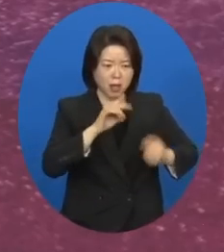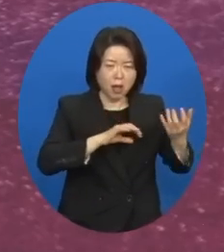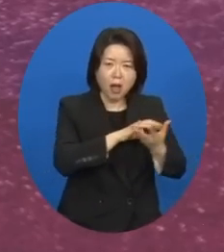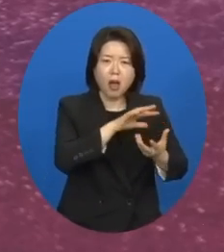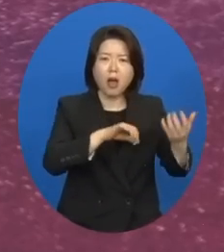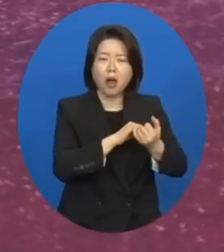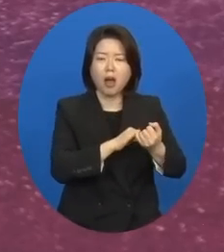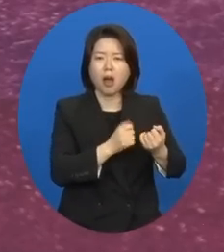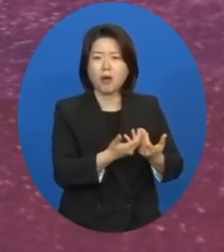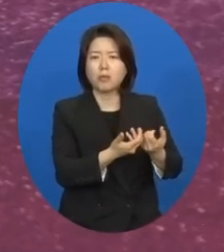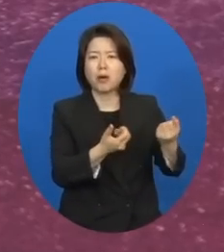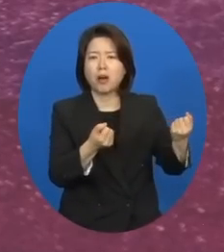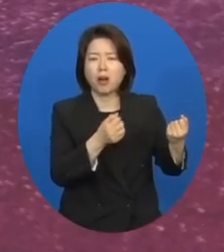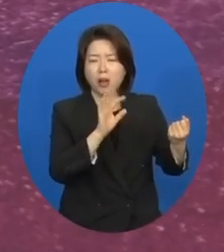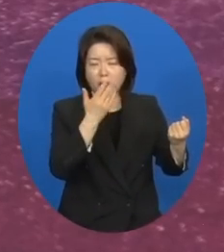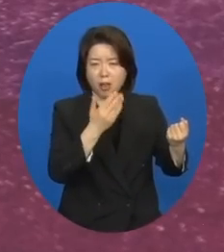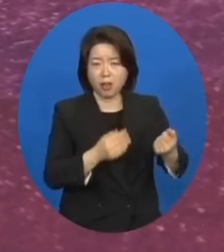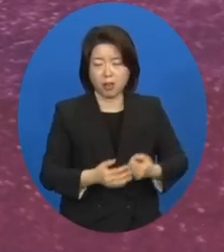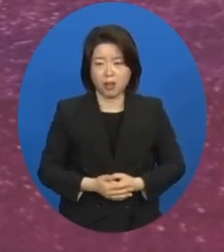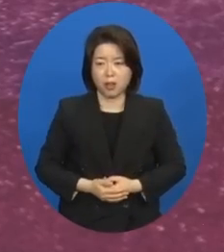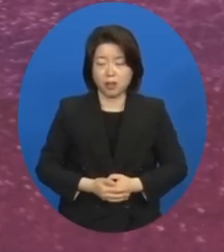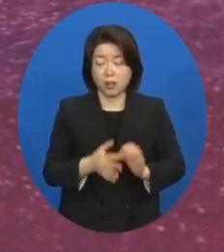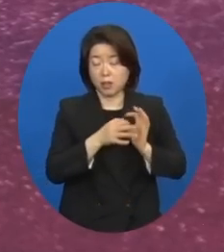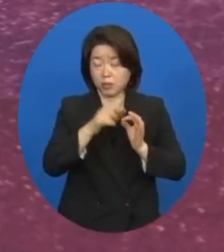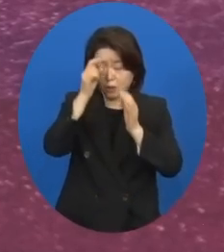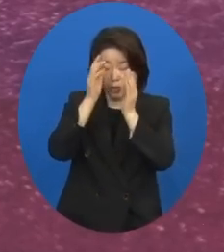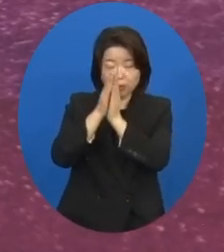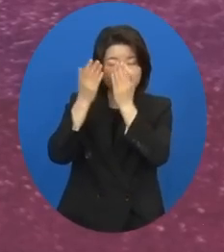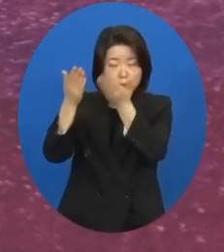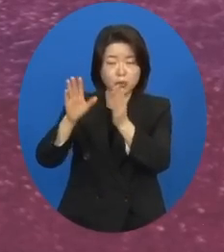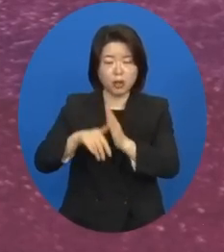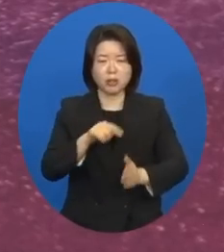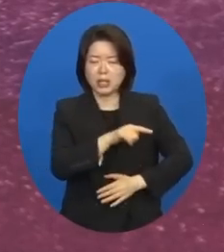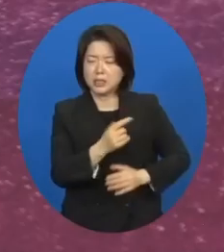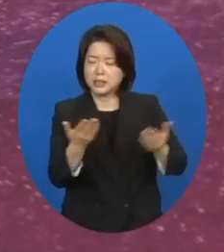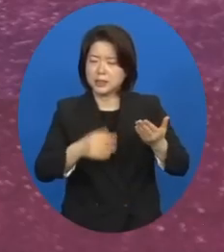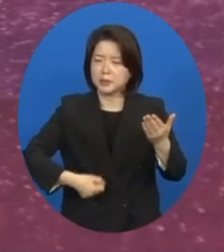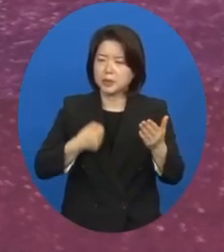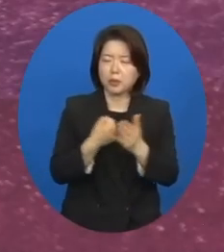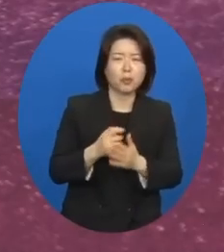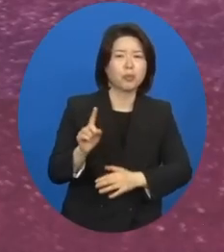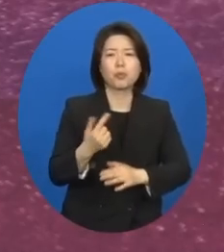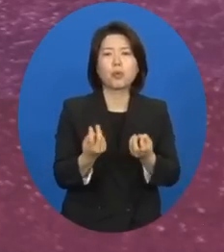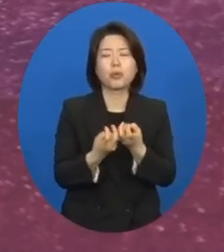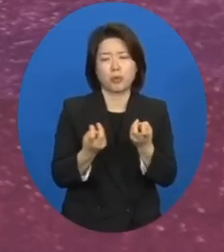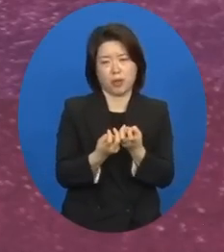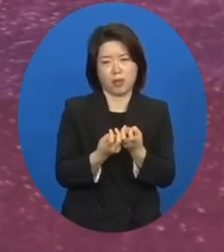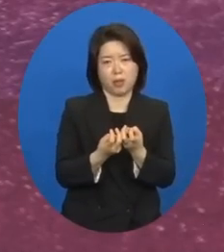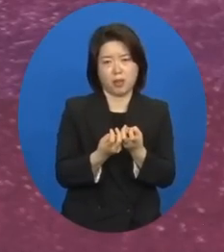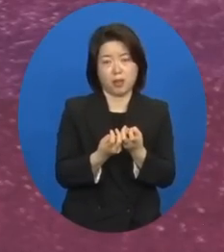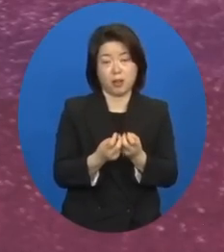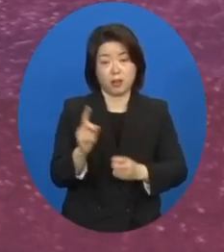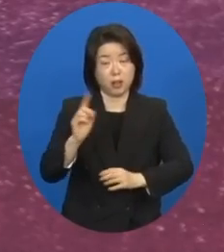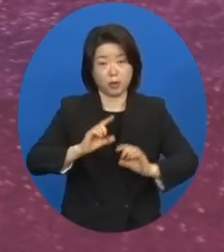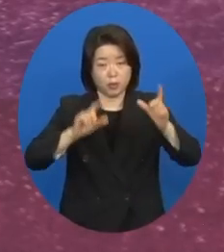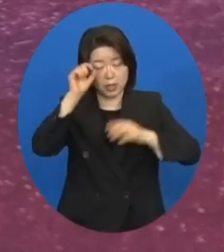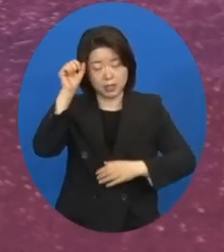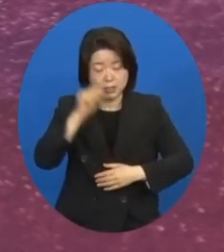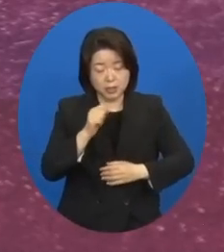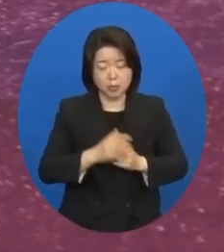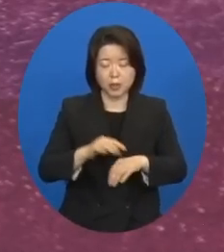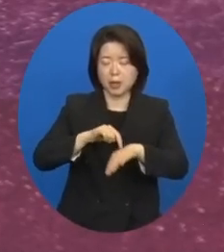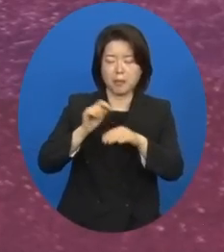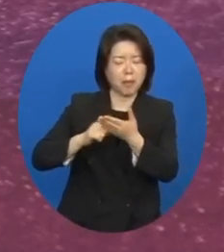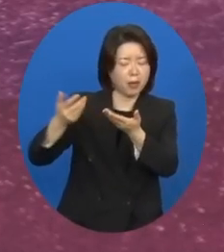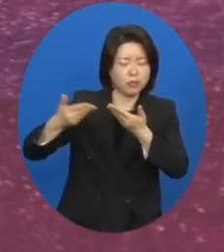계속해서 기도를 하는데 이 일에 있어서 어떤 결정을 해야 될지 모르는 그러한 상황 가운데 어느 날 새벽에 하나님 그런 마음을